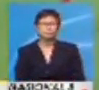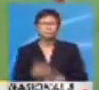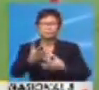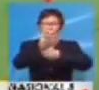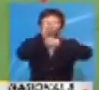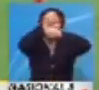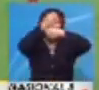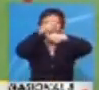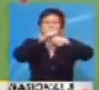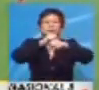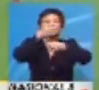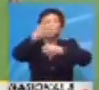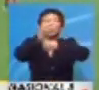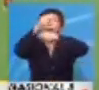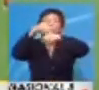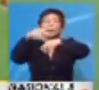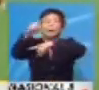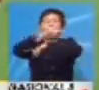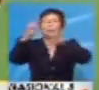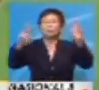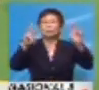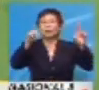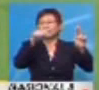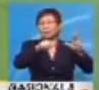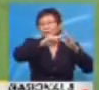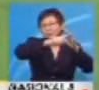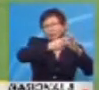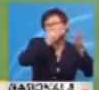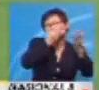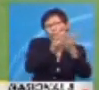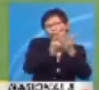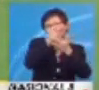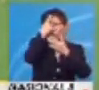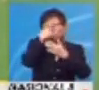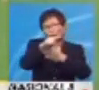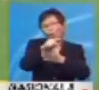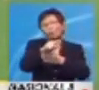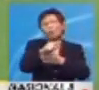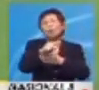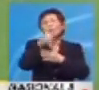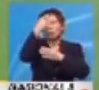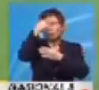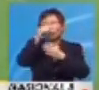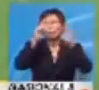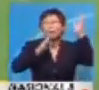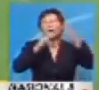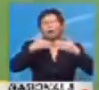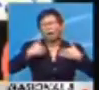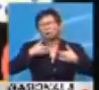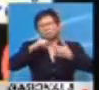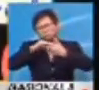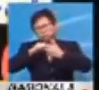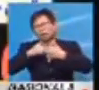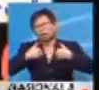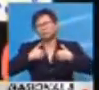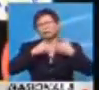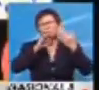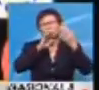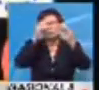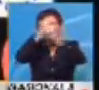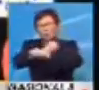kemenangan di stadium Pare pada Rabu disimpankan sebagai permulaan yang baik buat sungguh pun Mengalami berbagai cabaran termasuk